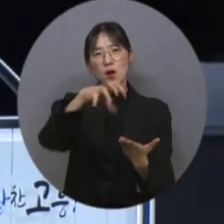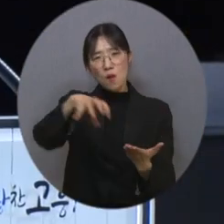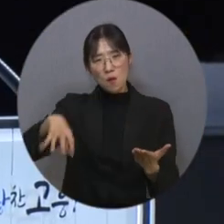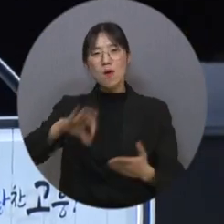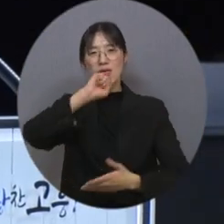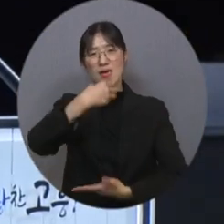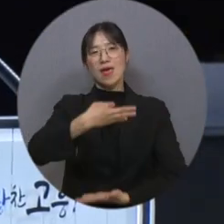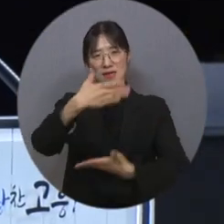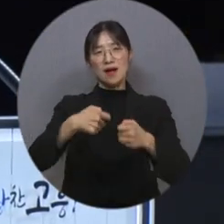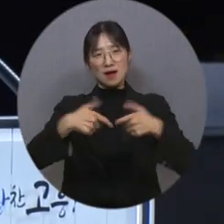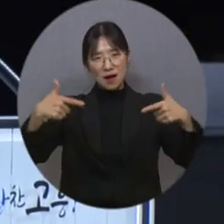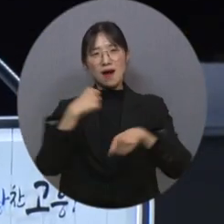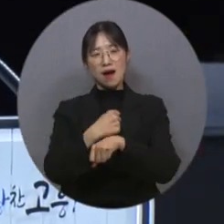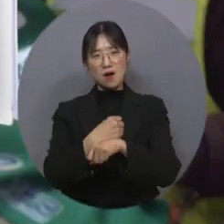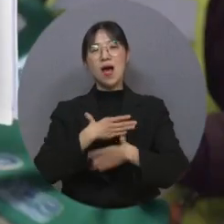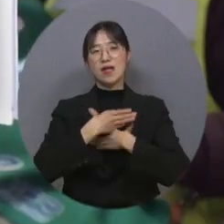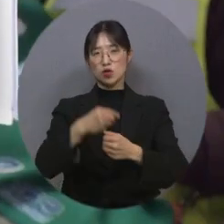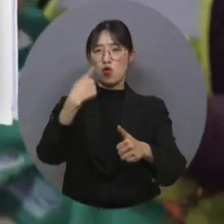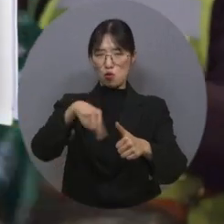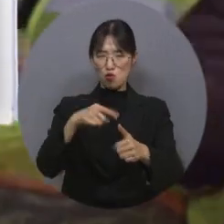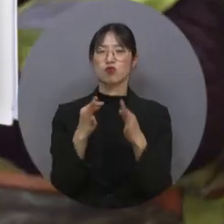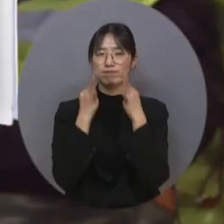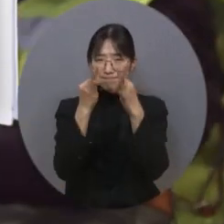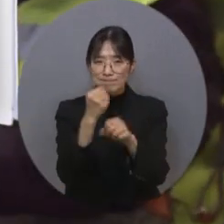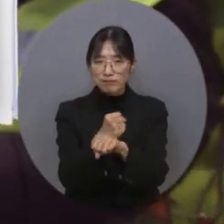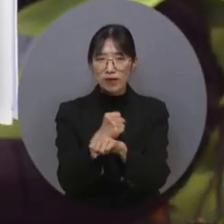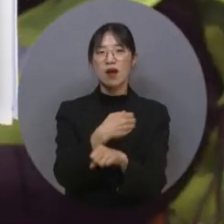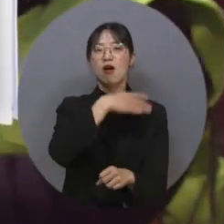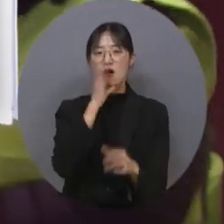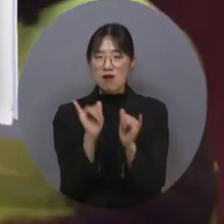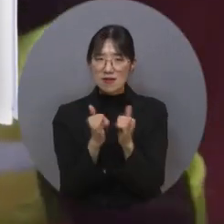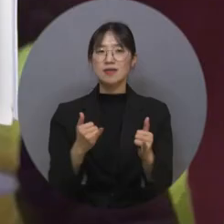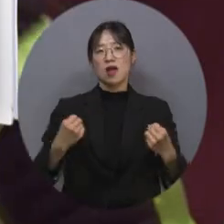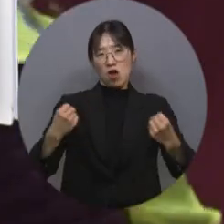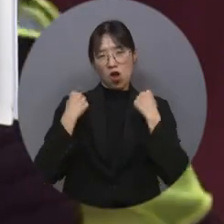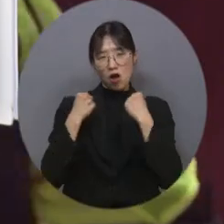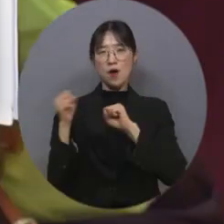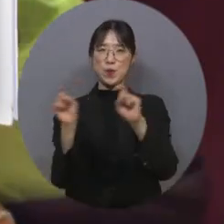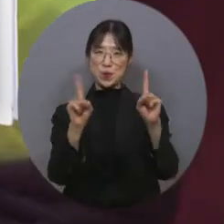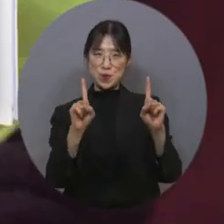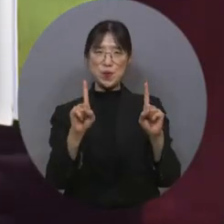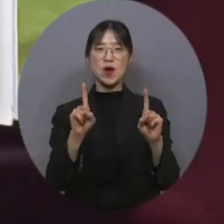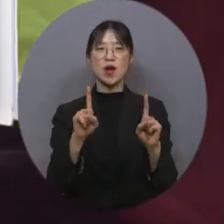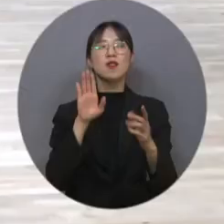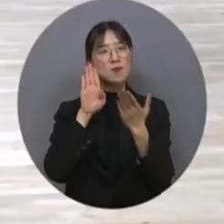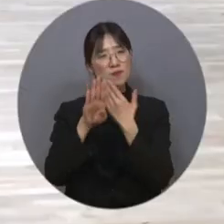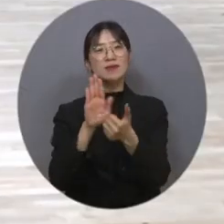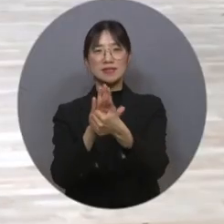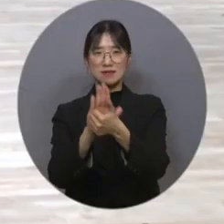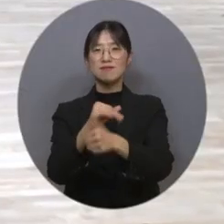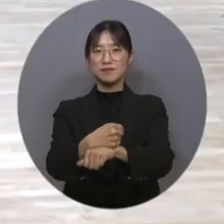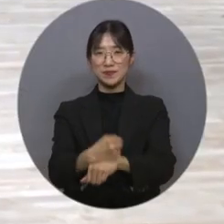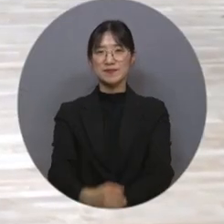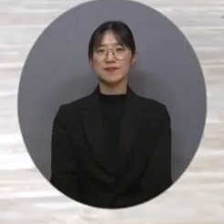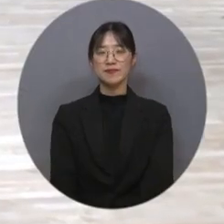안전교육에 만전을 기하며 어르신들의 건강하고 활기찬 노후를 지원하고 있습니다